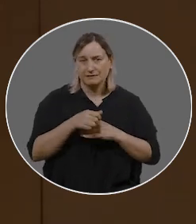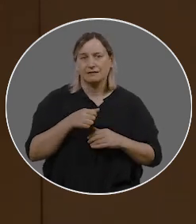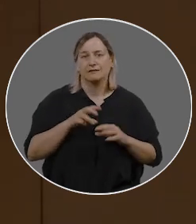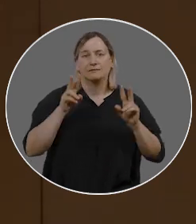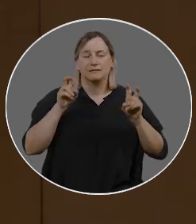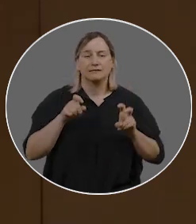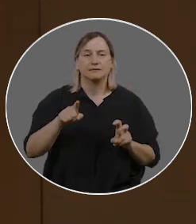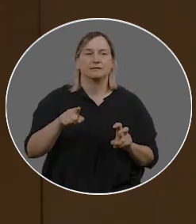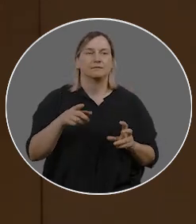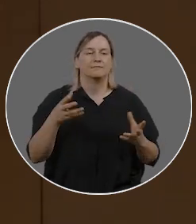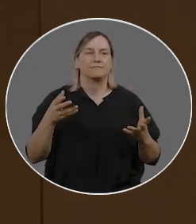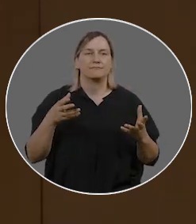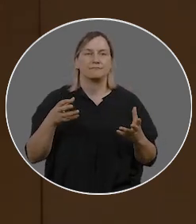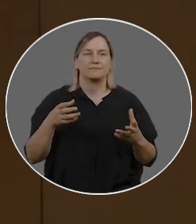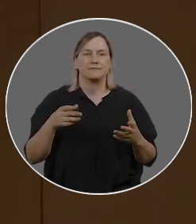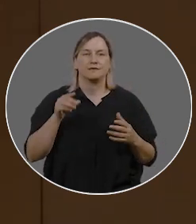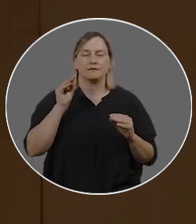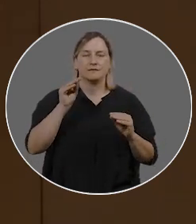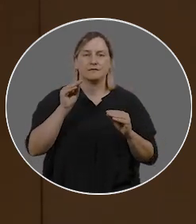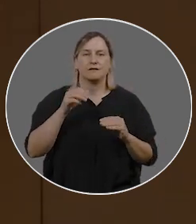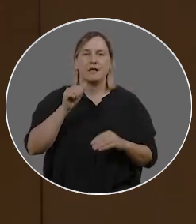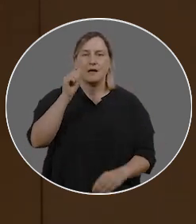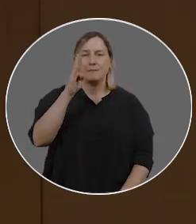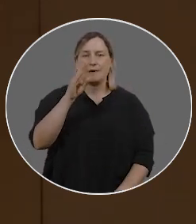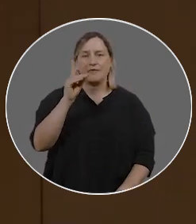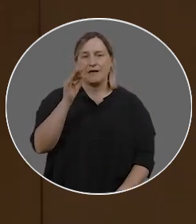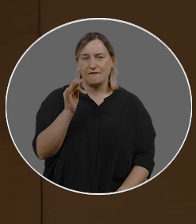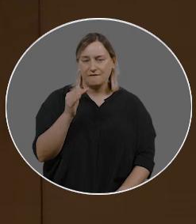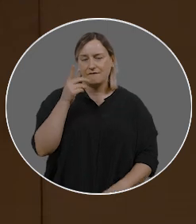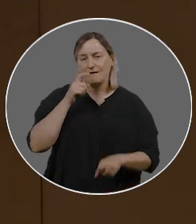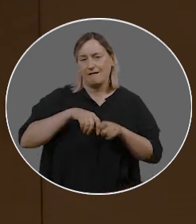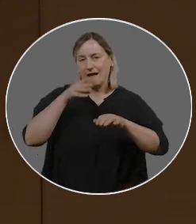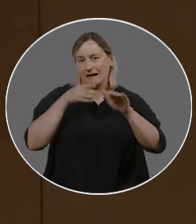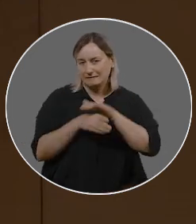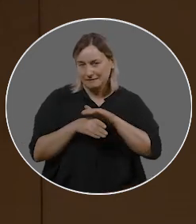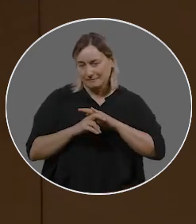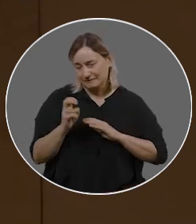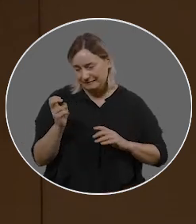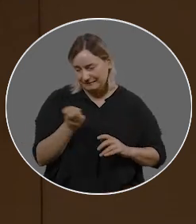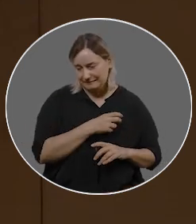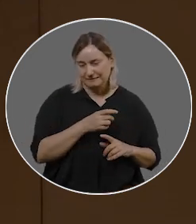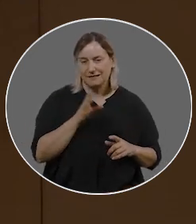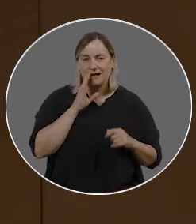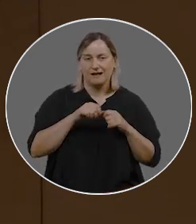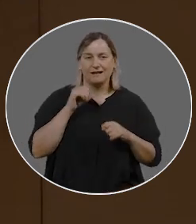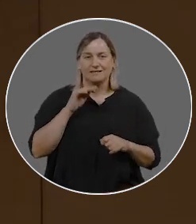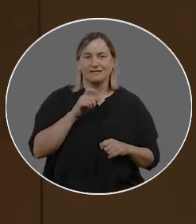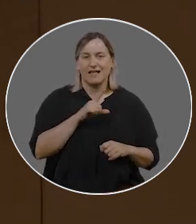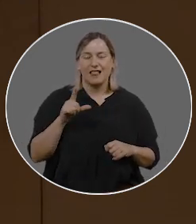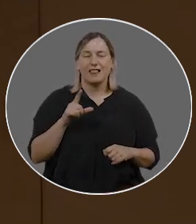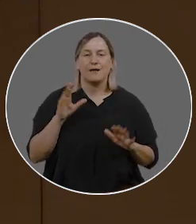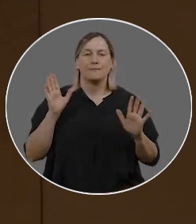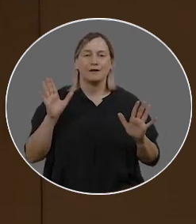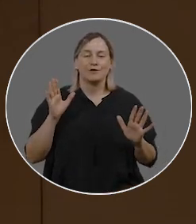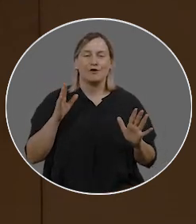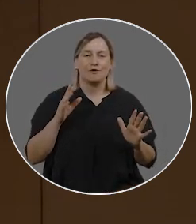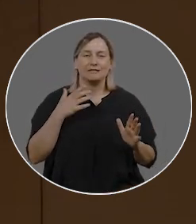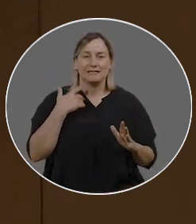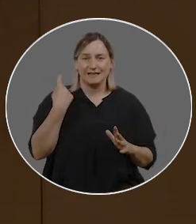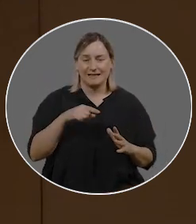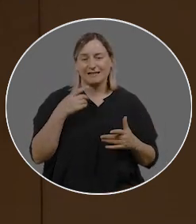accessibles, que els vostres PDFs... bueno, si li pregunteu a la Txell es dirà que no tingueu PDFs, però si en